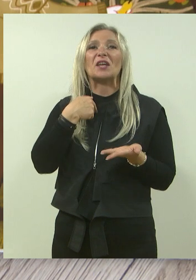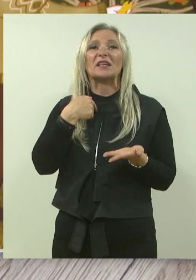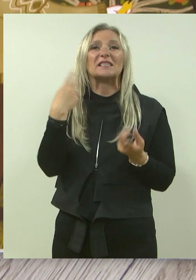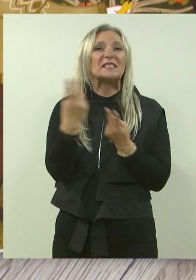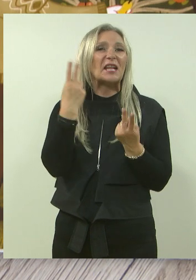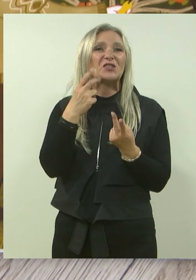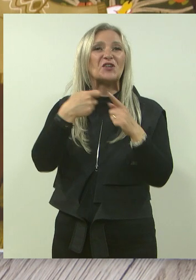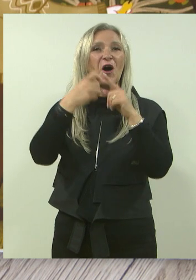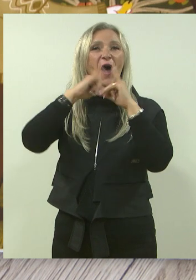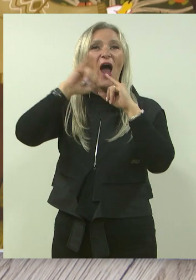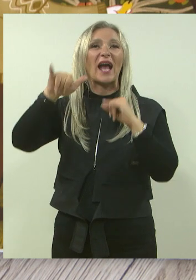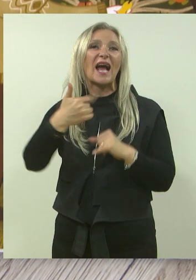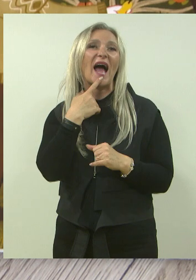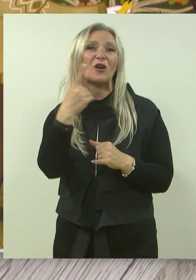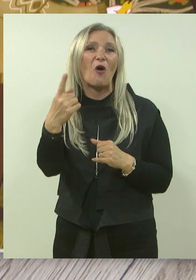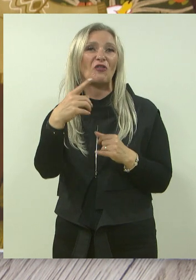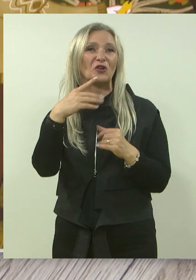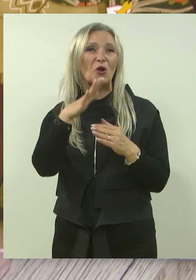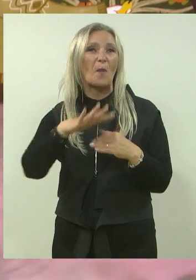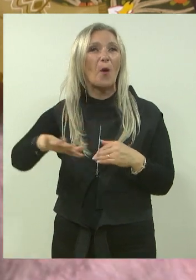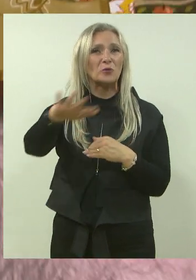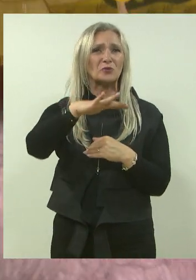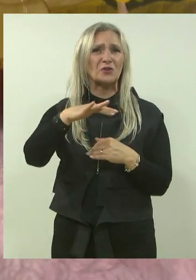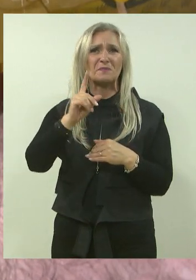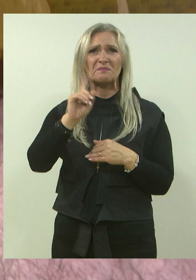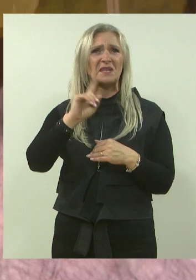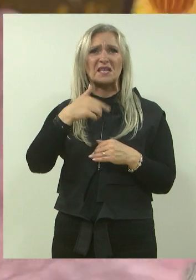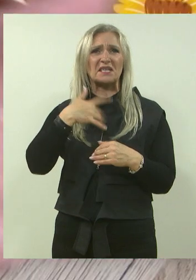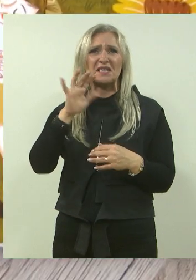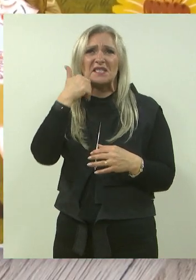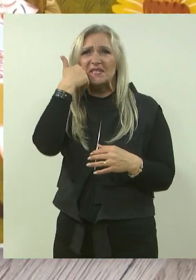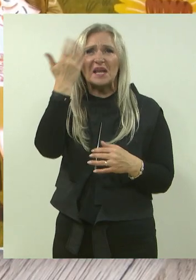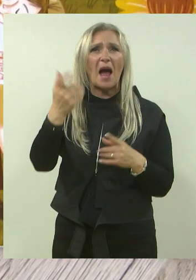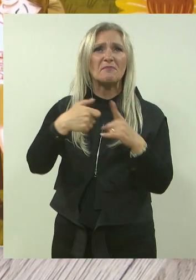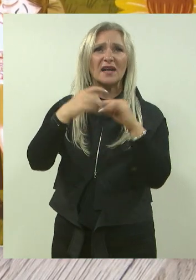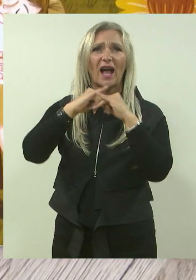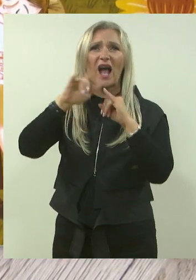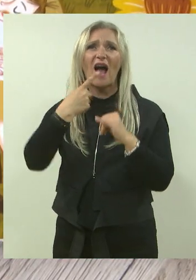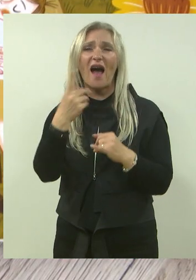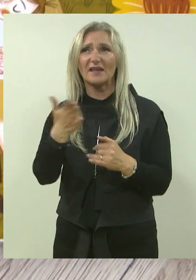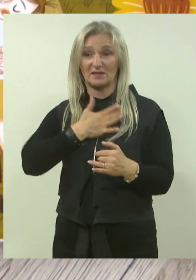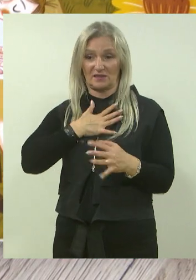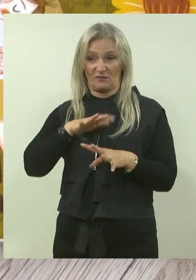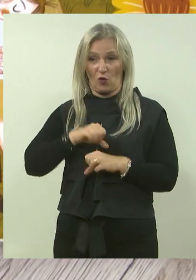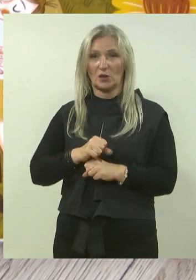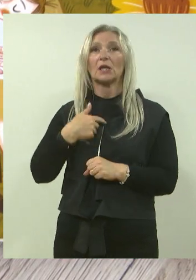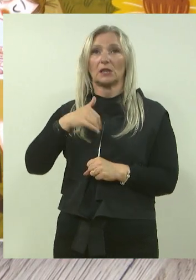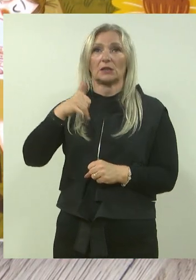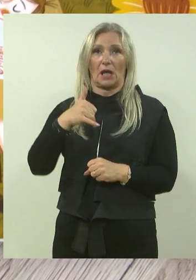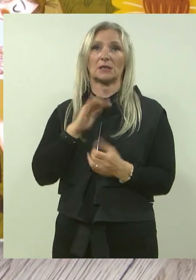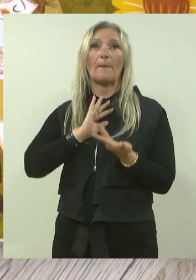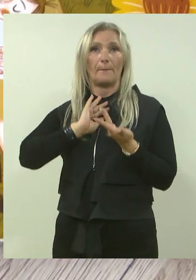slično kajkavsko govorno područje i nismo se toliko ustručavali pričati svojim. Naravno, jesam se ja